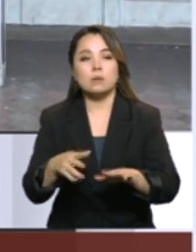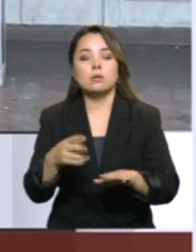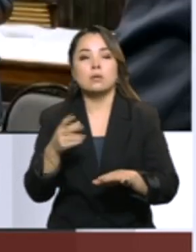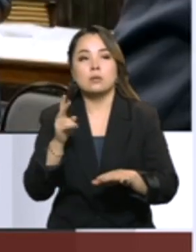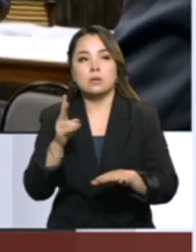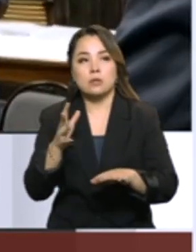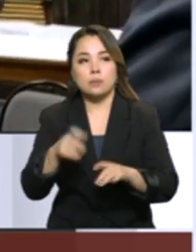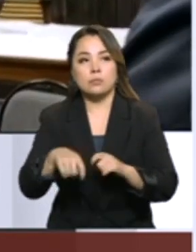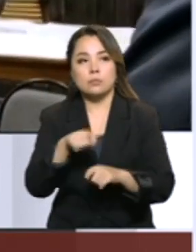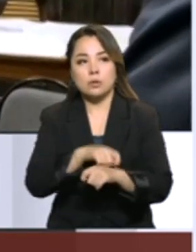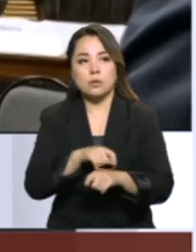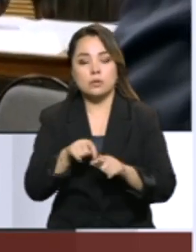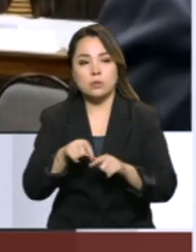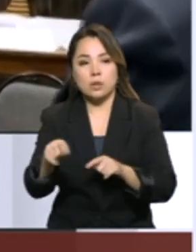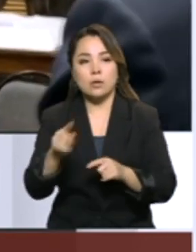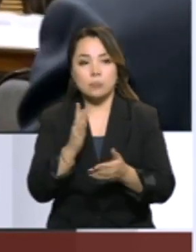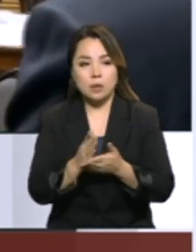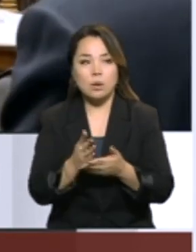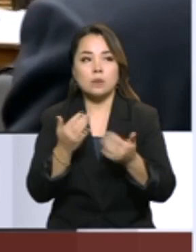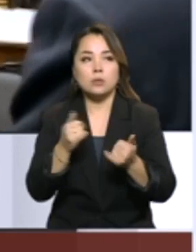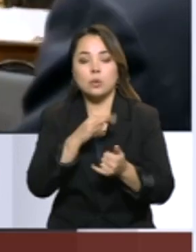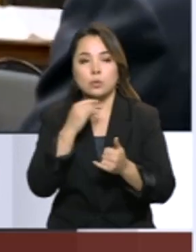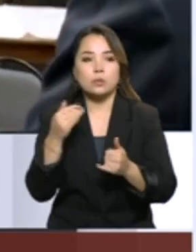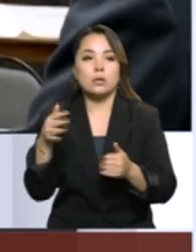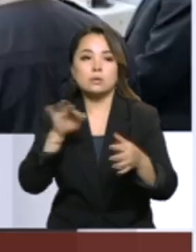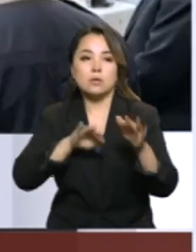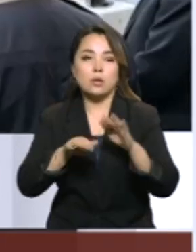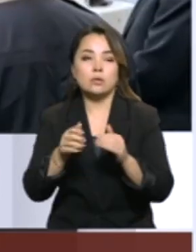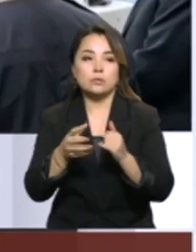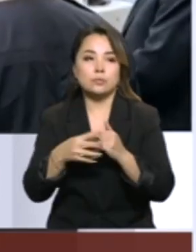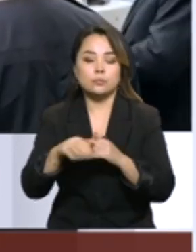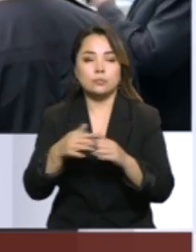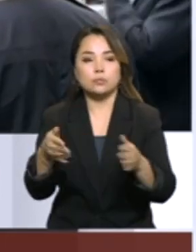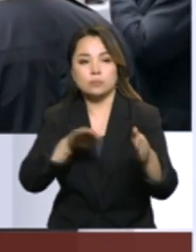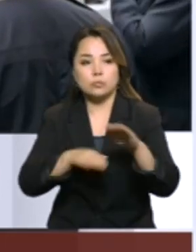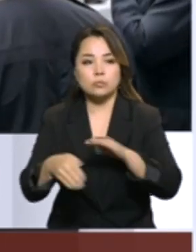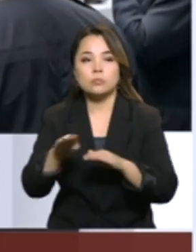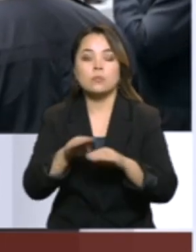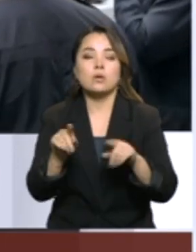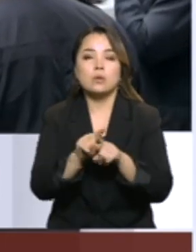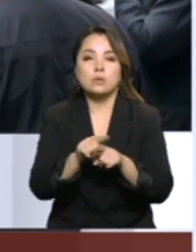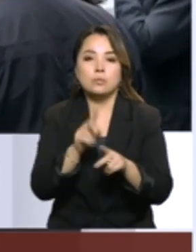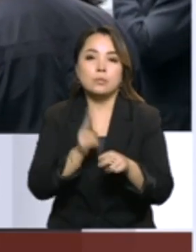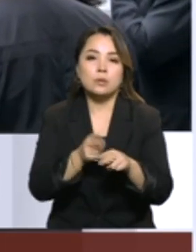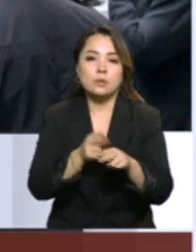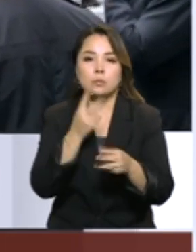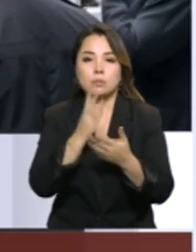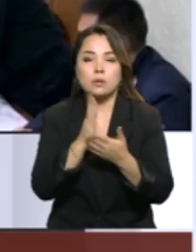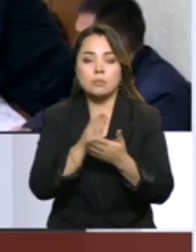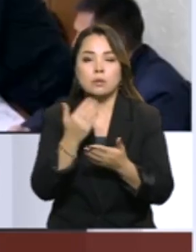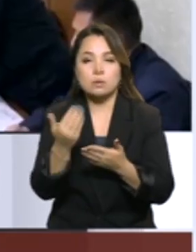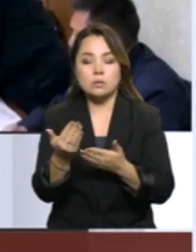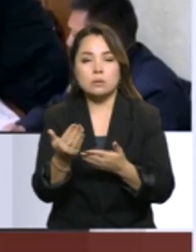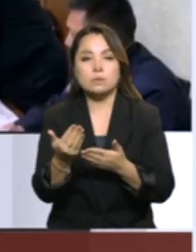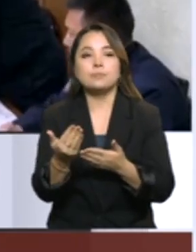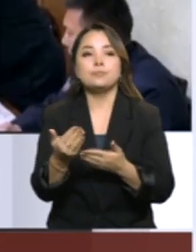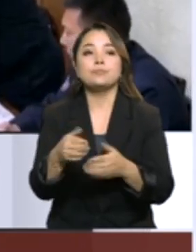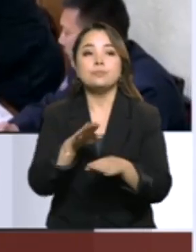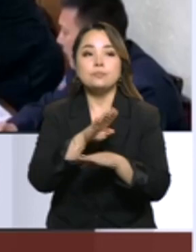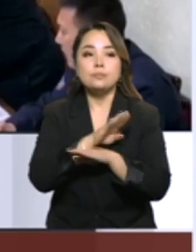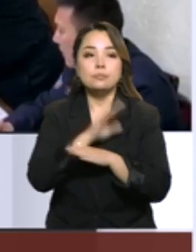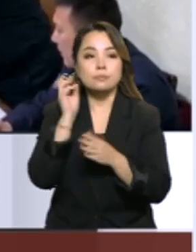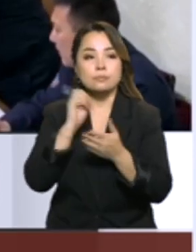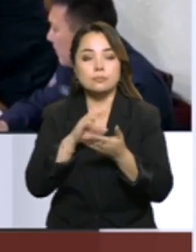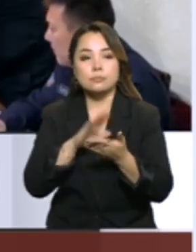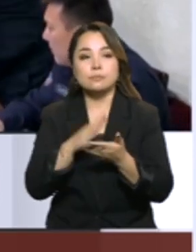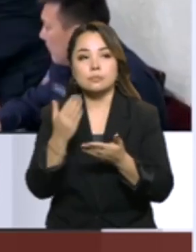дейін жеткен. Көп жерлерде тау-кен үйінділері басқан, сондай көмір шаңғыда бөгет жасауда. Қайтыс болғандар